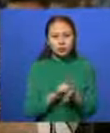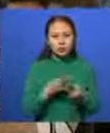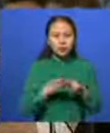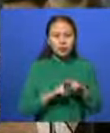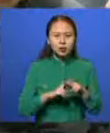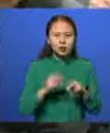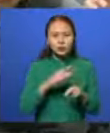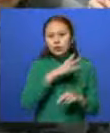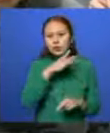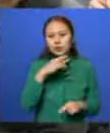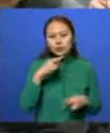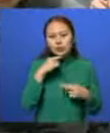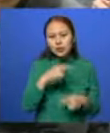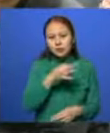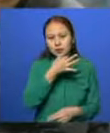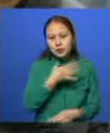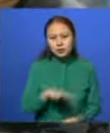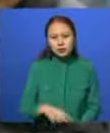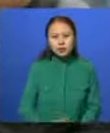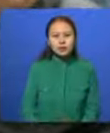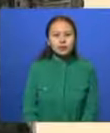көлемі де көпшіліктің көңілінен шықпайтын сыңайлы.